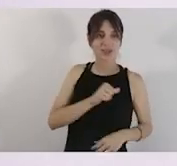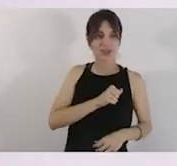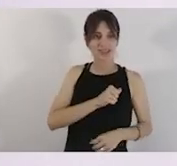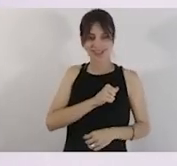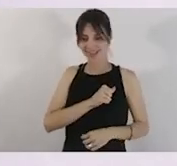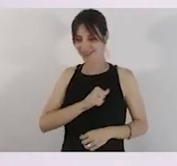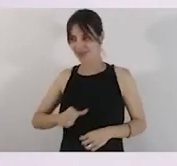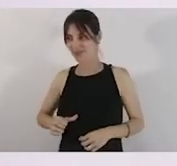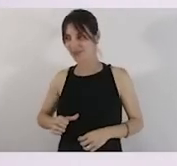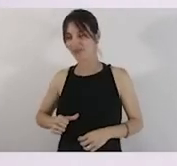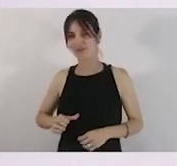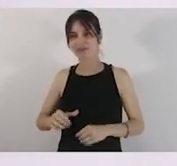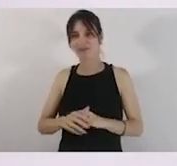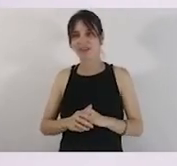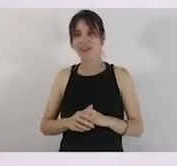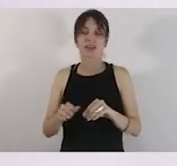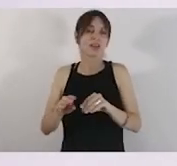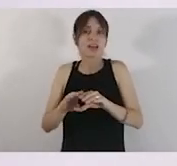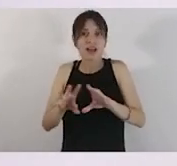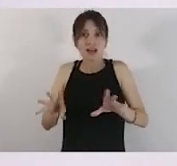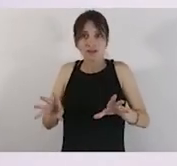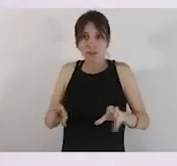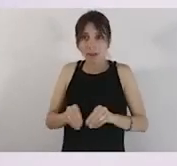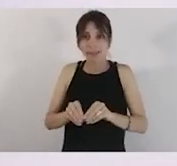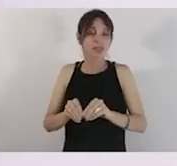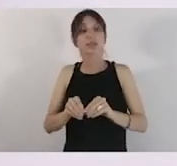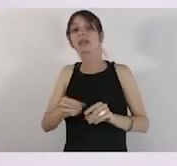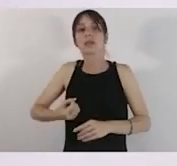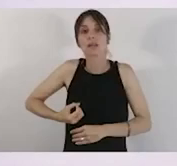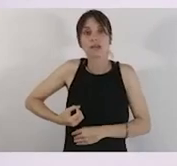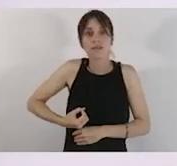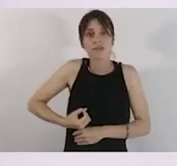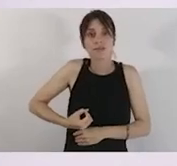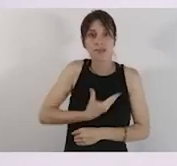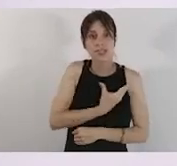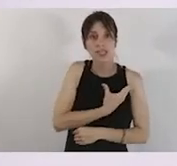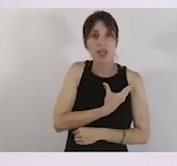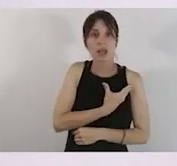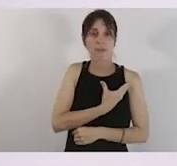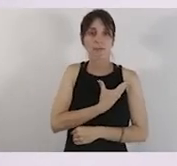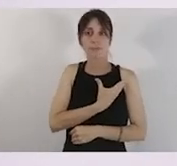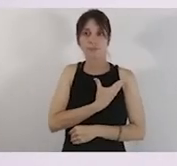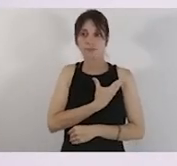l'accompagnement des familles victimes